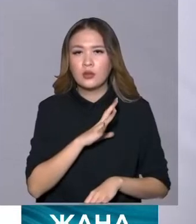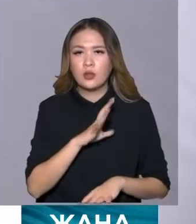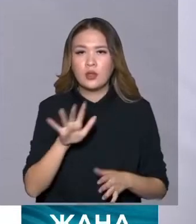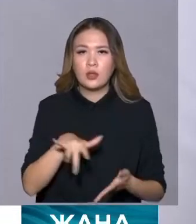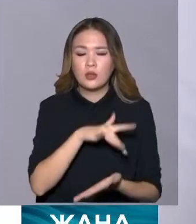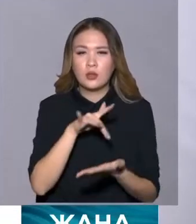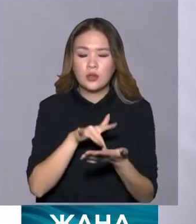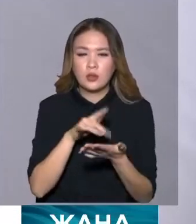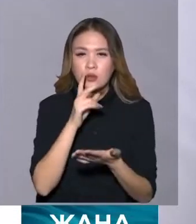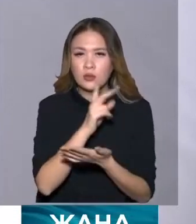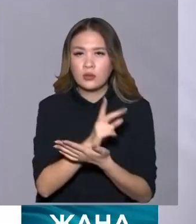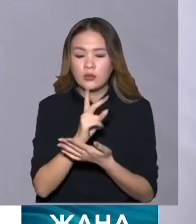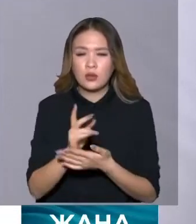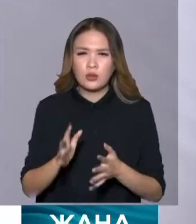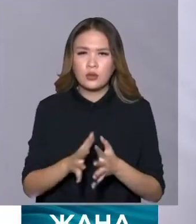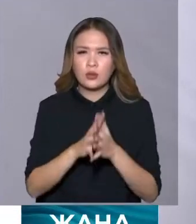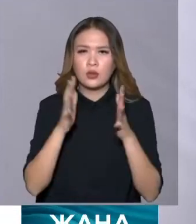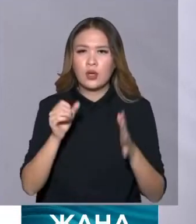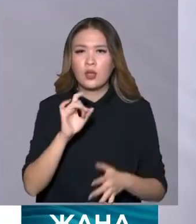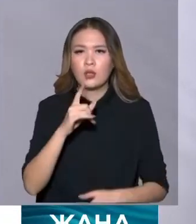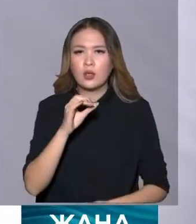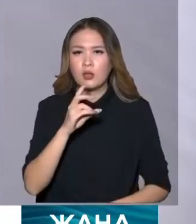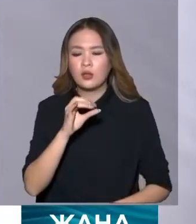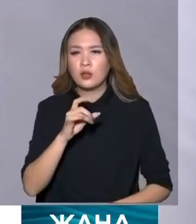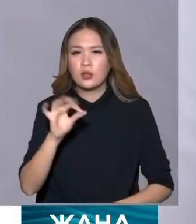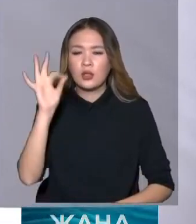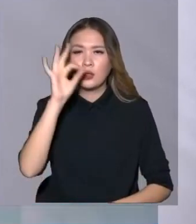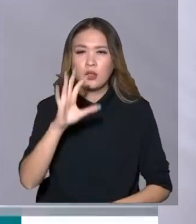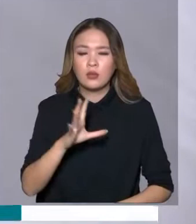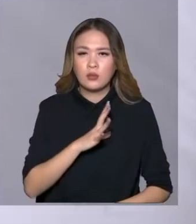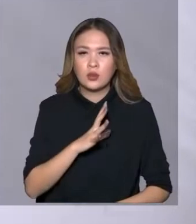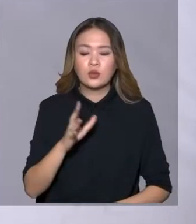қалашықтың бейнесі ғана болмай, бұл үлкен археологиялық бір жағынан парк, екінші